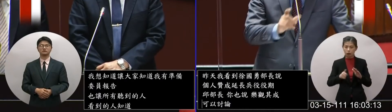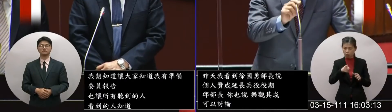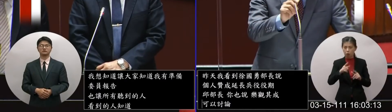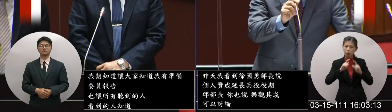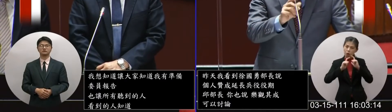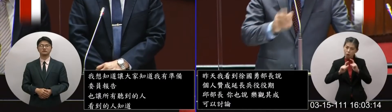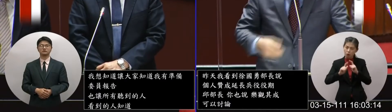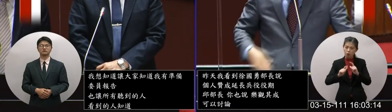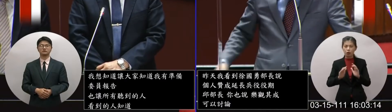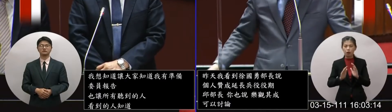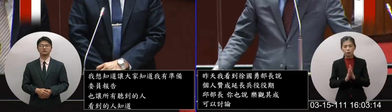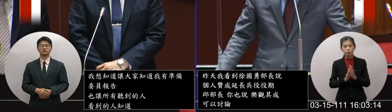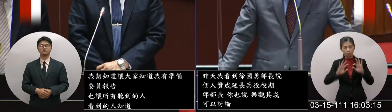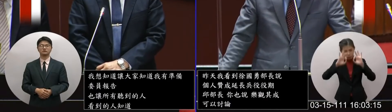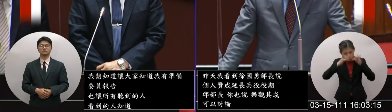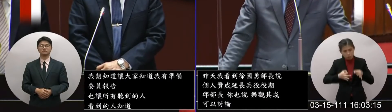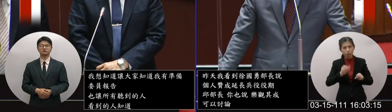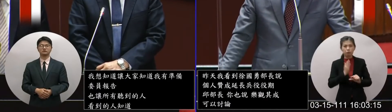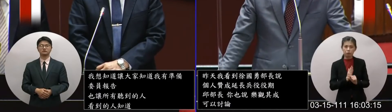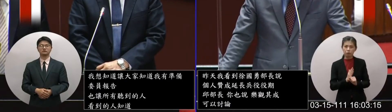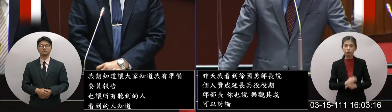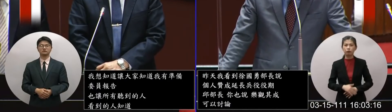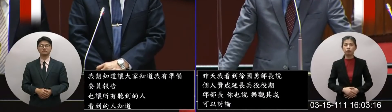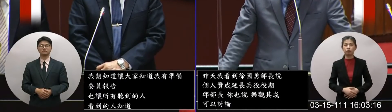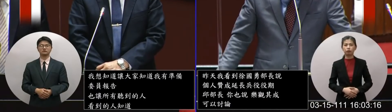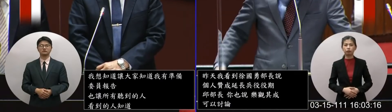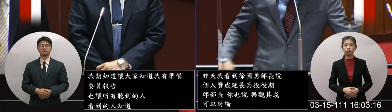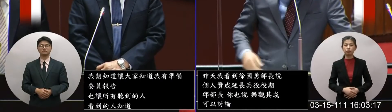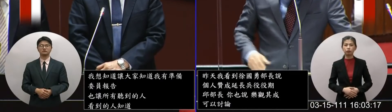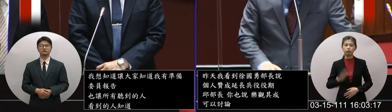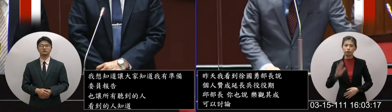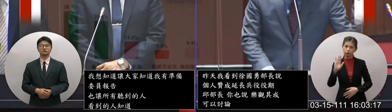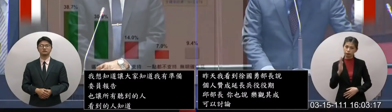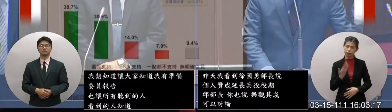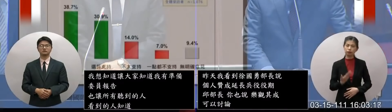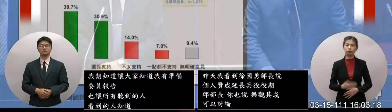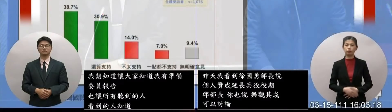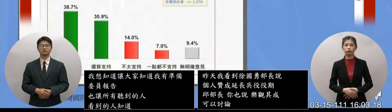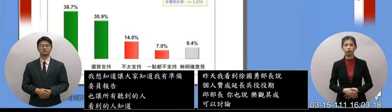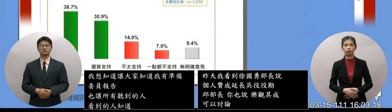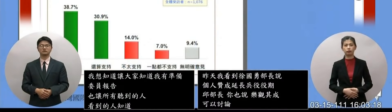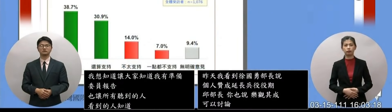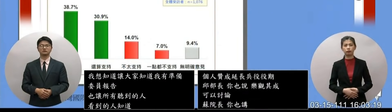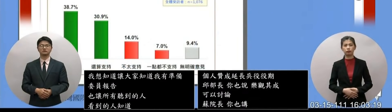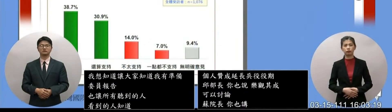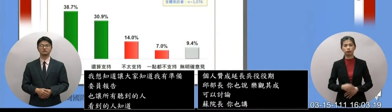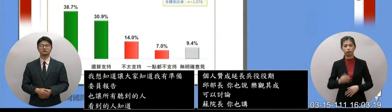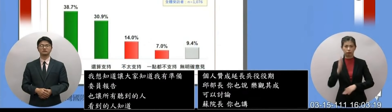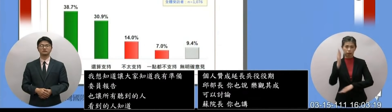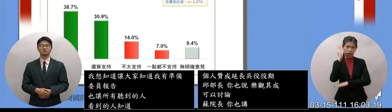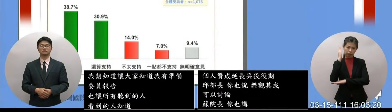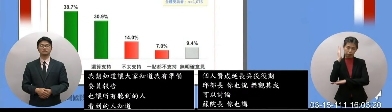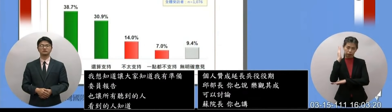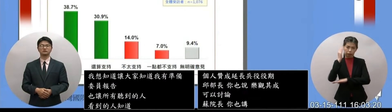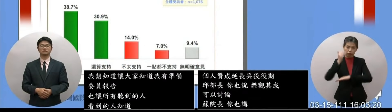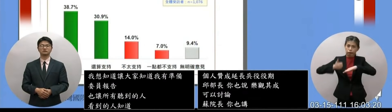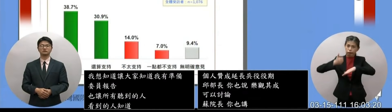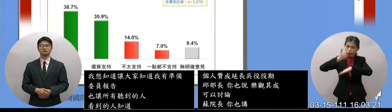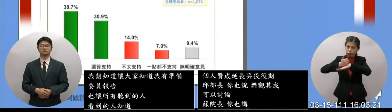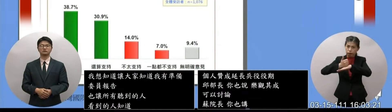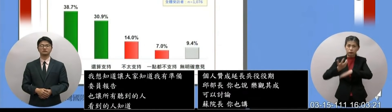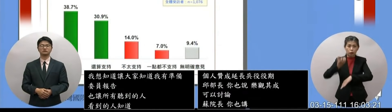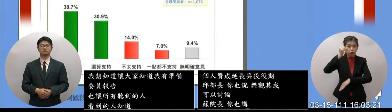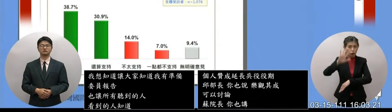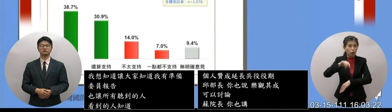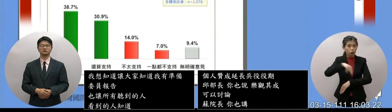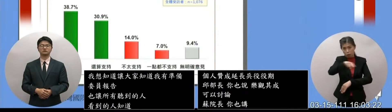几次的回答都是这样子，但是作为执政的政府有权力的人，你